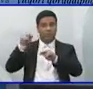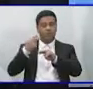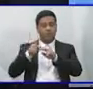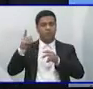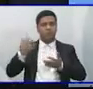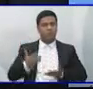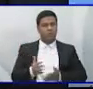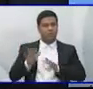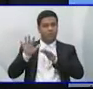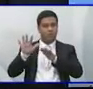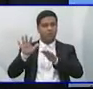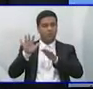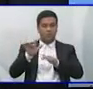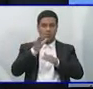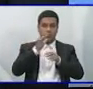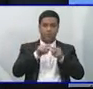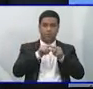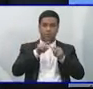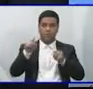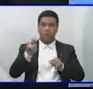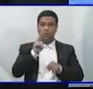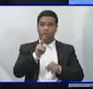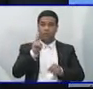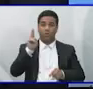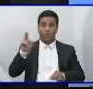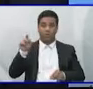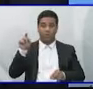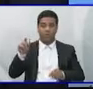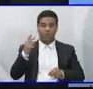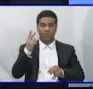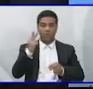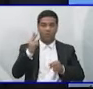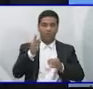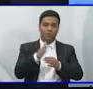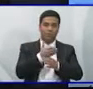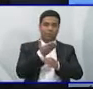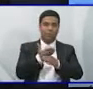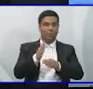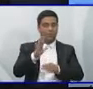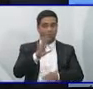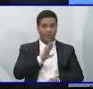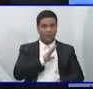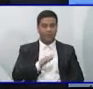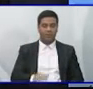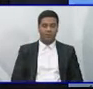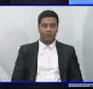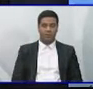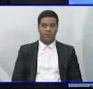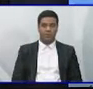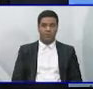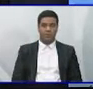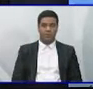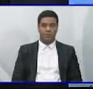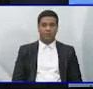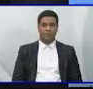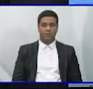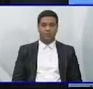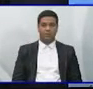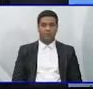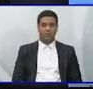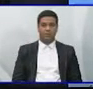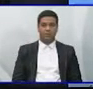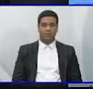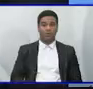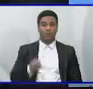Va shartli ravishda mana shu davrlardan boshlab Qoraqalpoqlarning ikki qismga bo'linishini